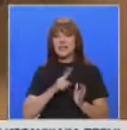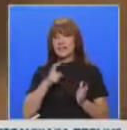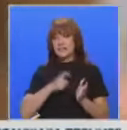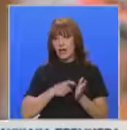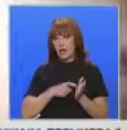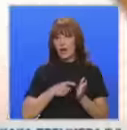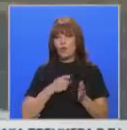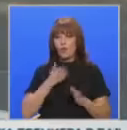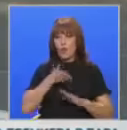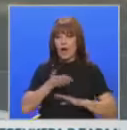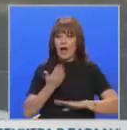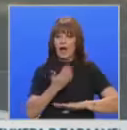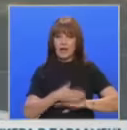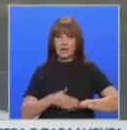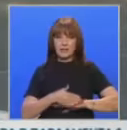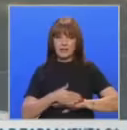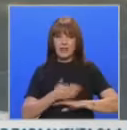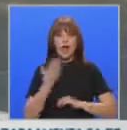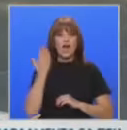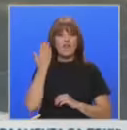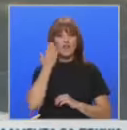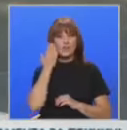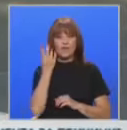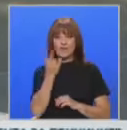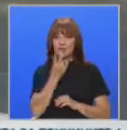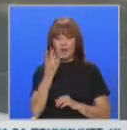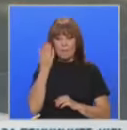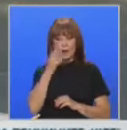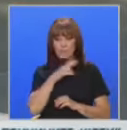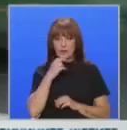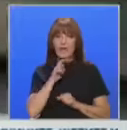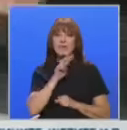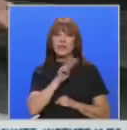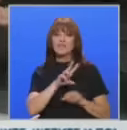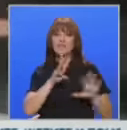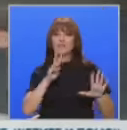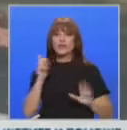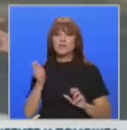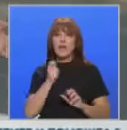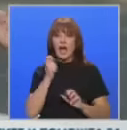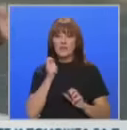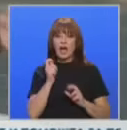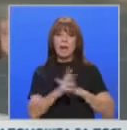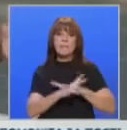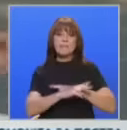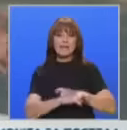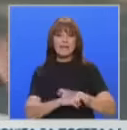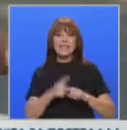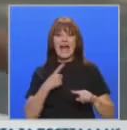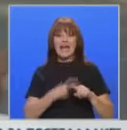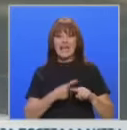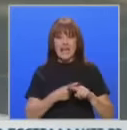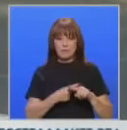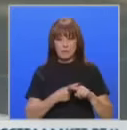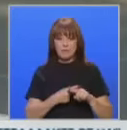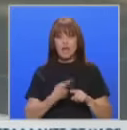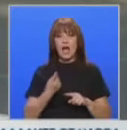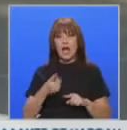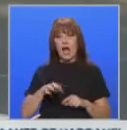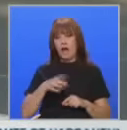границата. На двамата полицаи е повдигнато обвинение за това, че на 28 август тук на автомагистрала Хемус в качеството